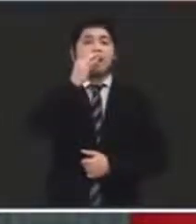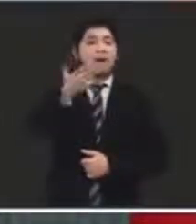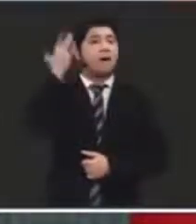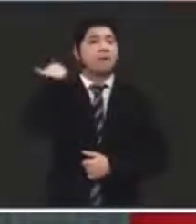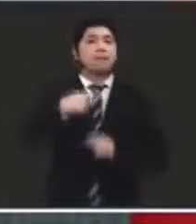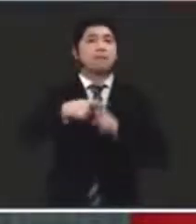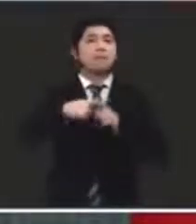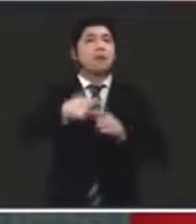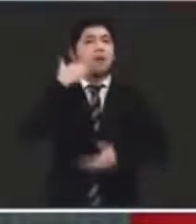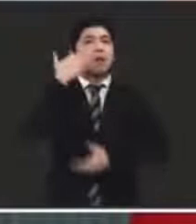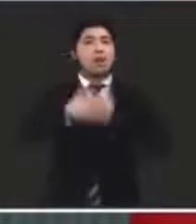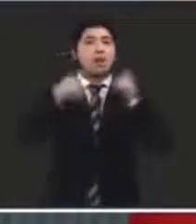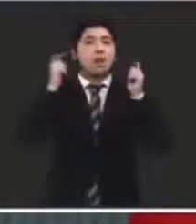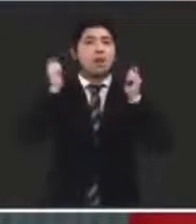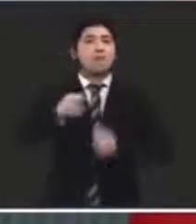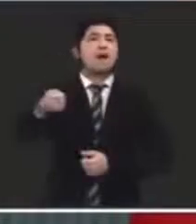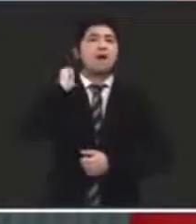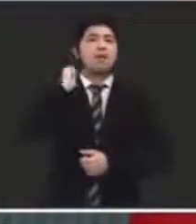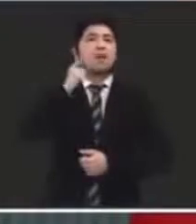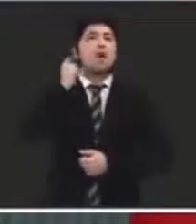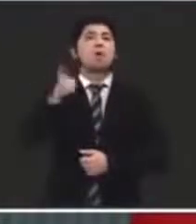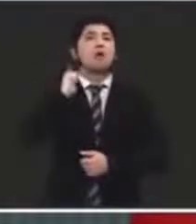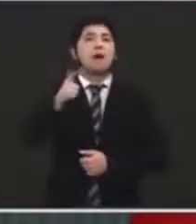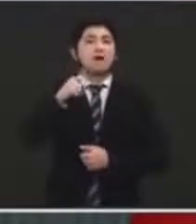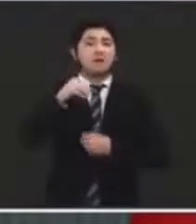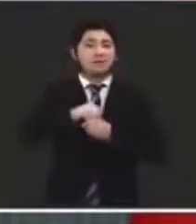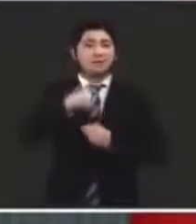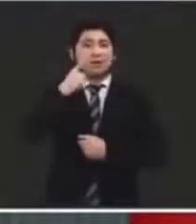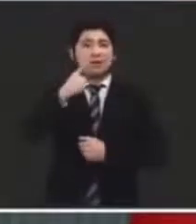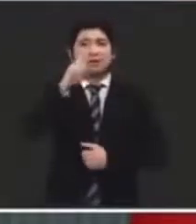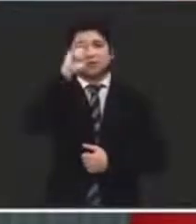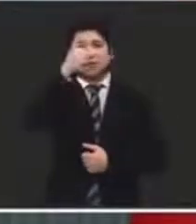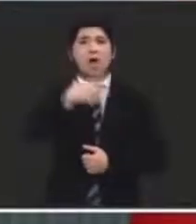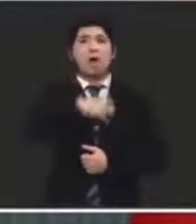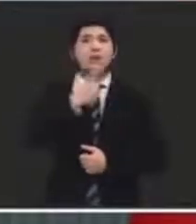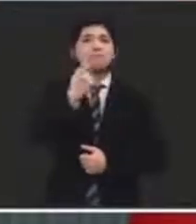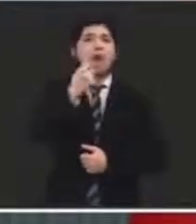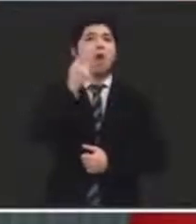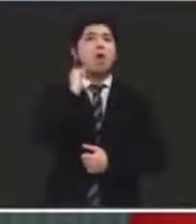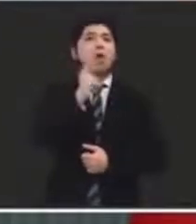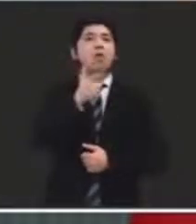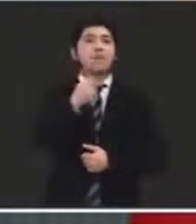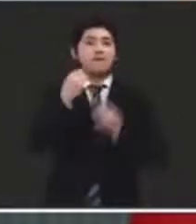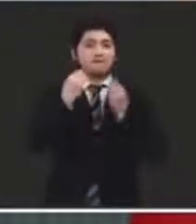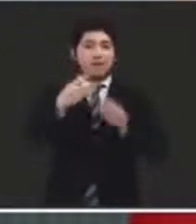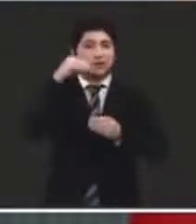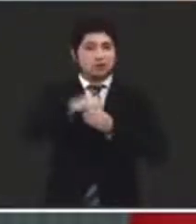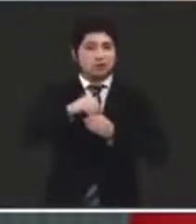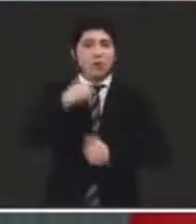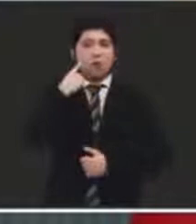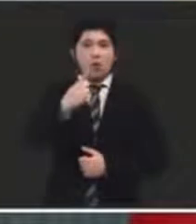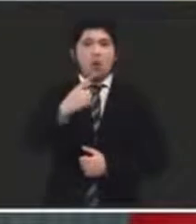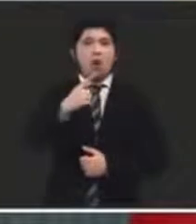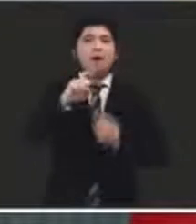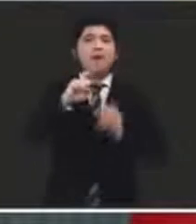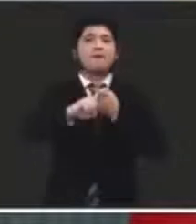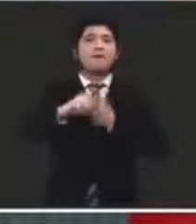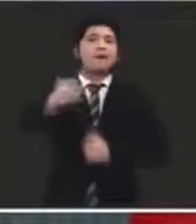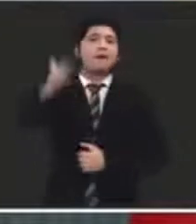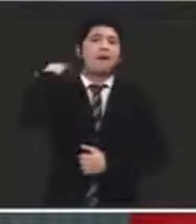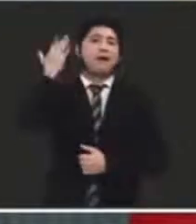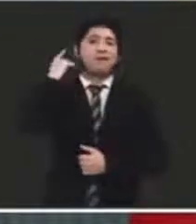paylaştığımız Kredi ödemelerinin sadece ana para üzerinden yapılabilmesine ve geçmişteki